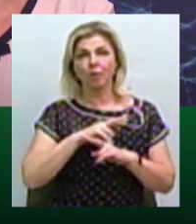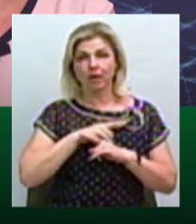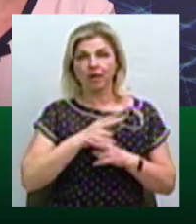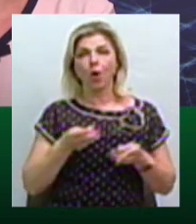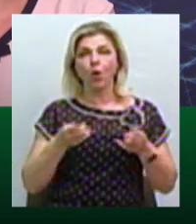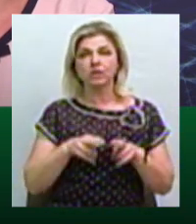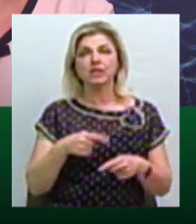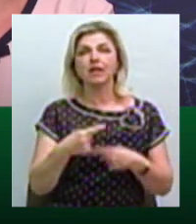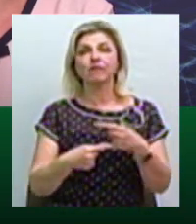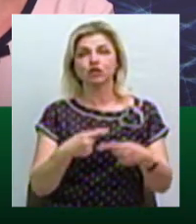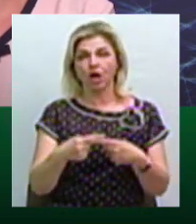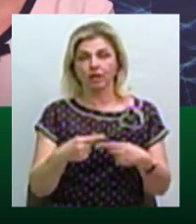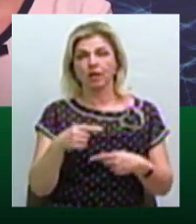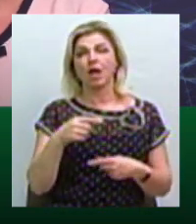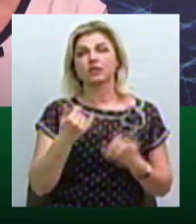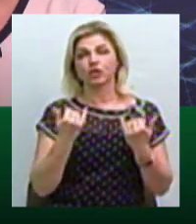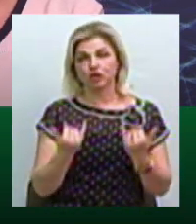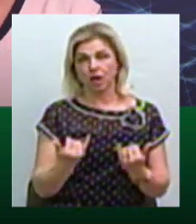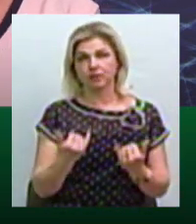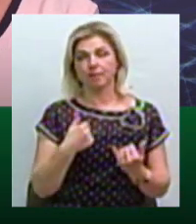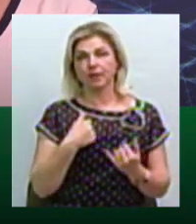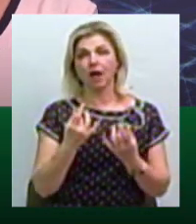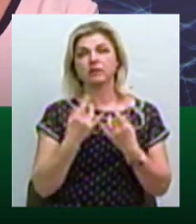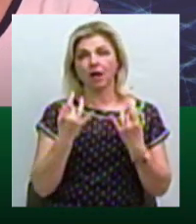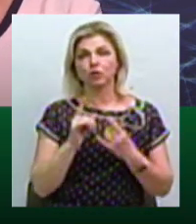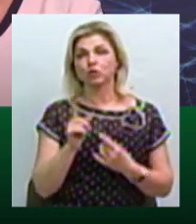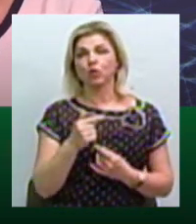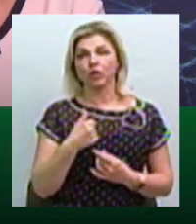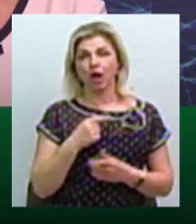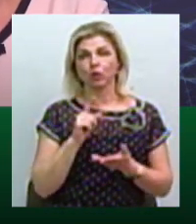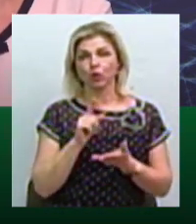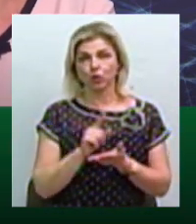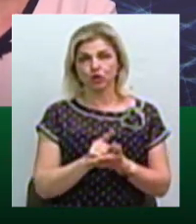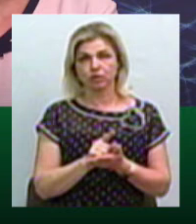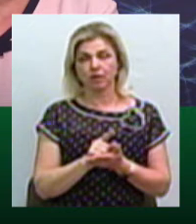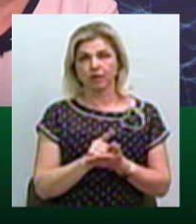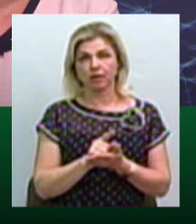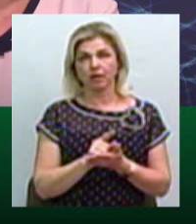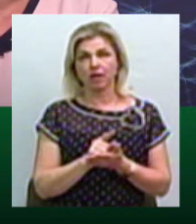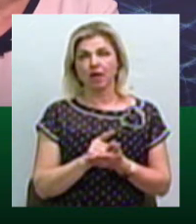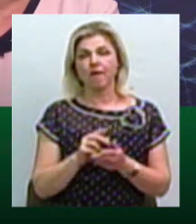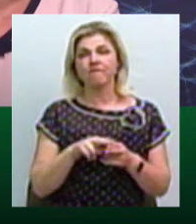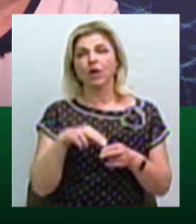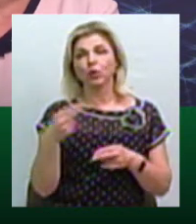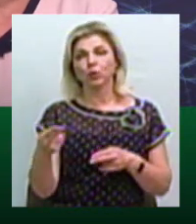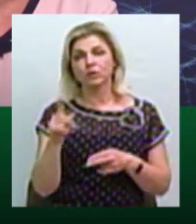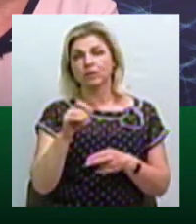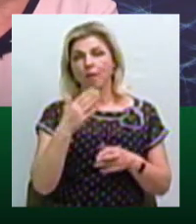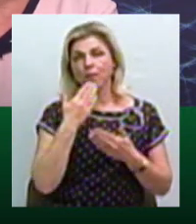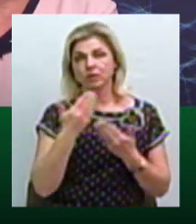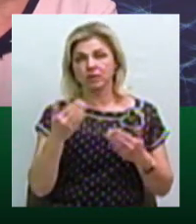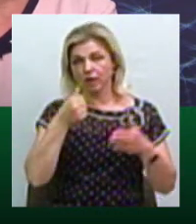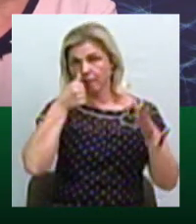по квартире. Сейчас мне сказали, что я должна вернуть за последние полгода в